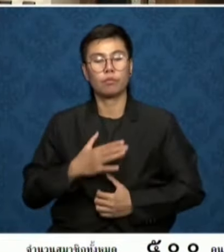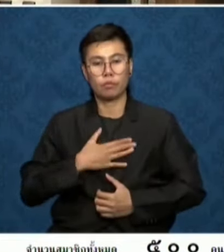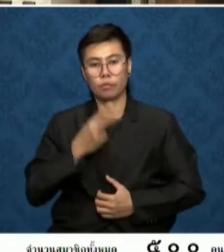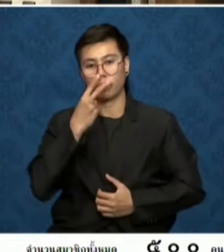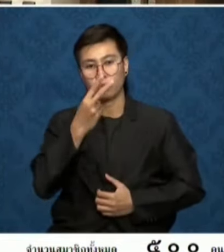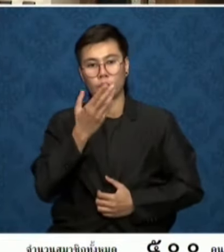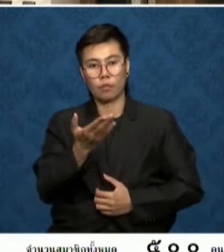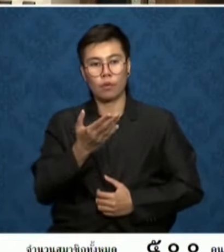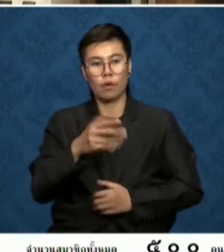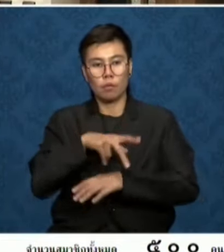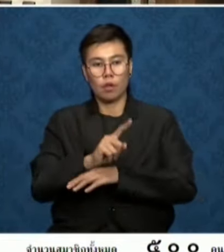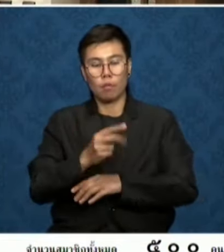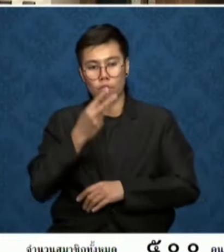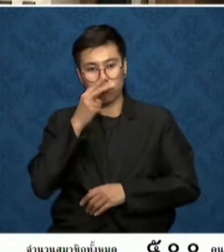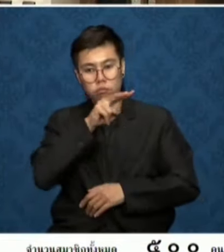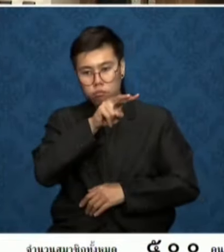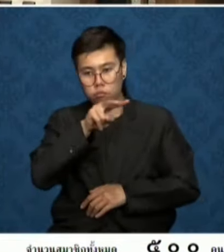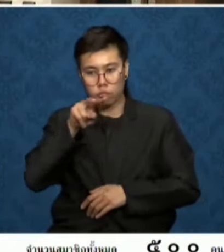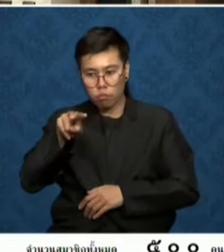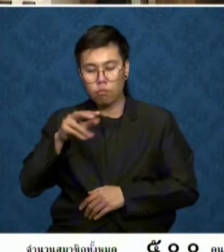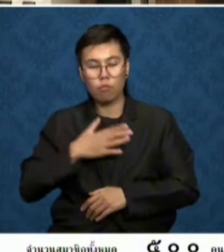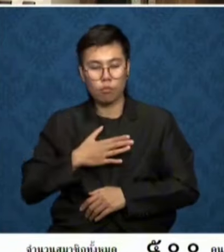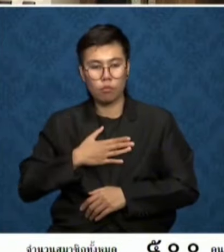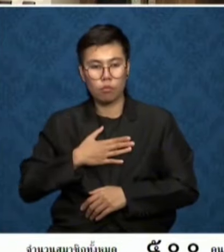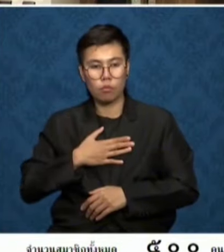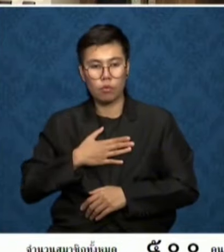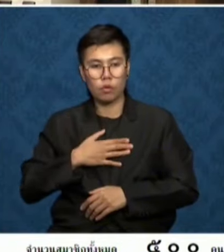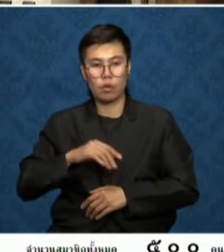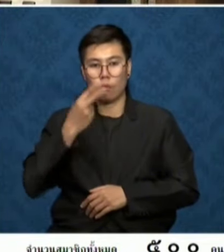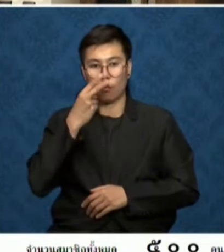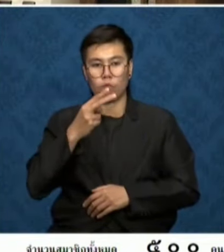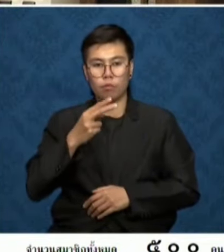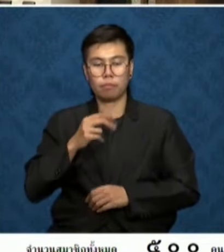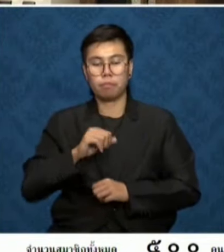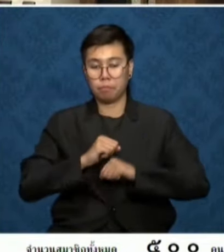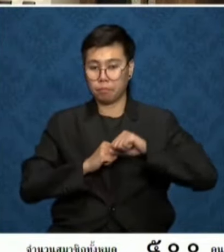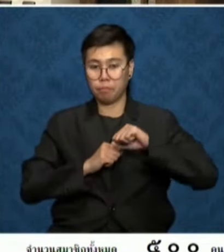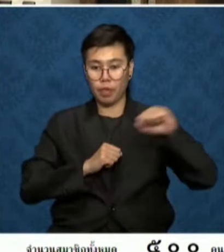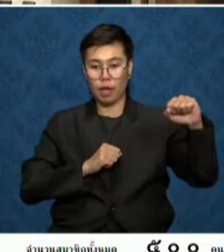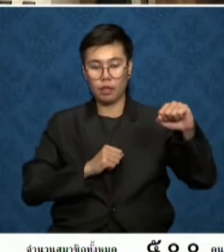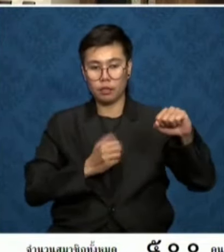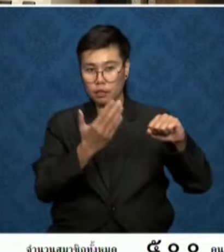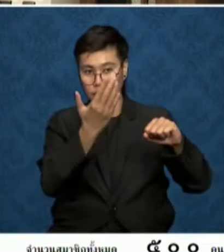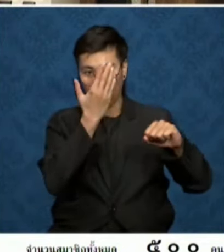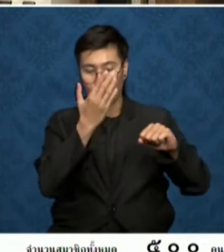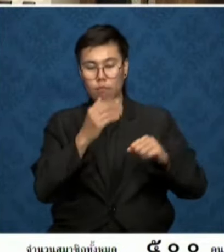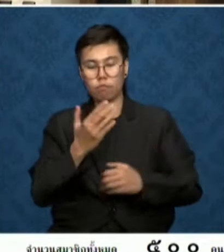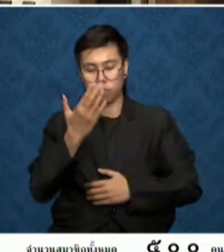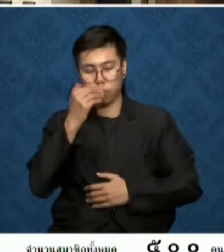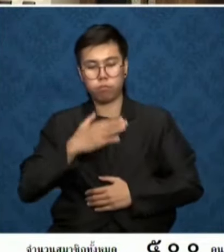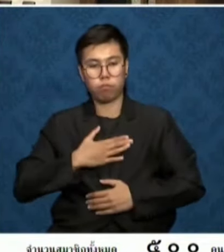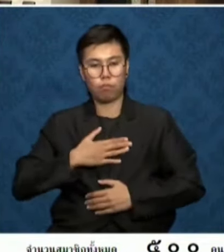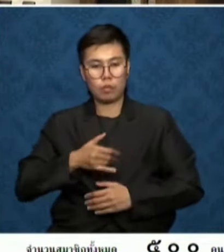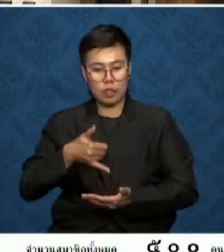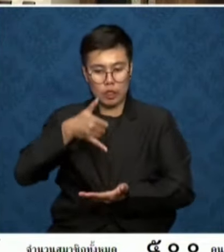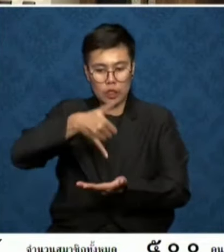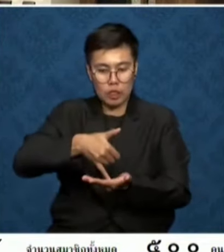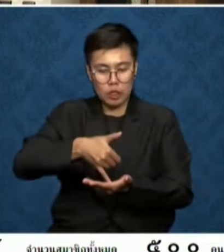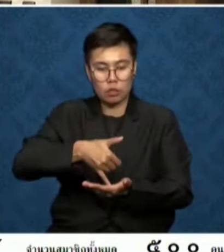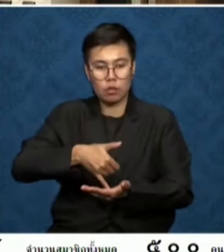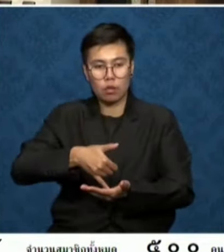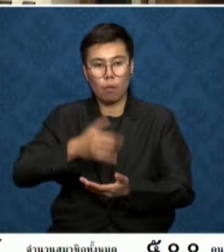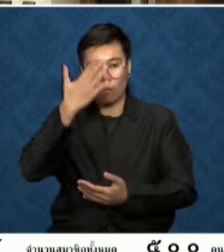านประธานมองในที่ประชุมแล้วผมอยู่มุมห้องนี้ครับด้านซ้ายมือของท่านประธานหน้าสุดเลยที่ผมมายืนอยู่ตรงนี้ครับจริงๆแล้วเนื้อห